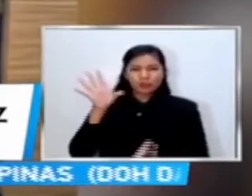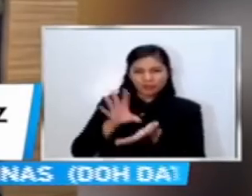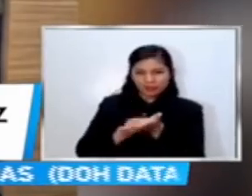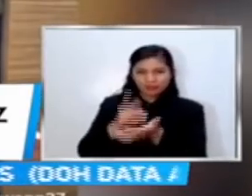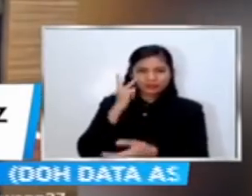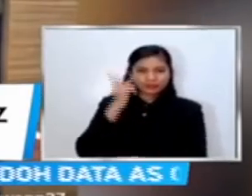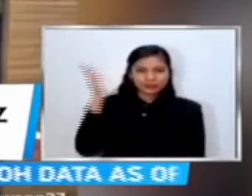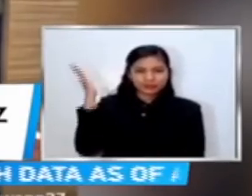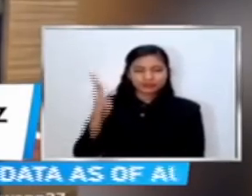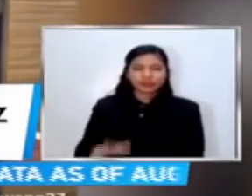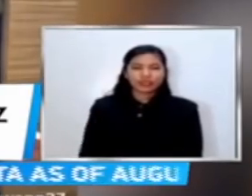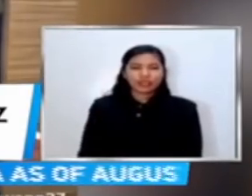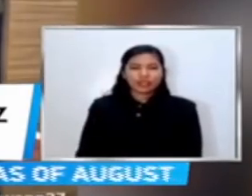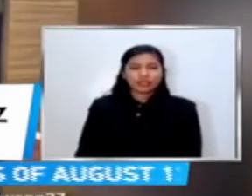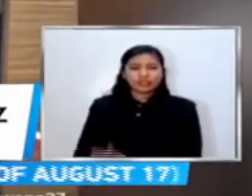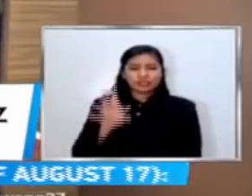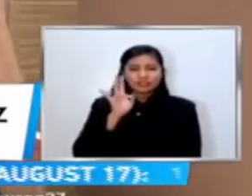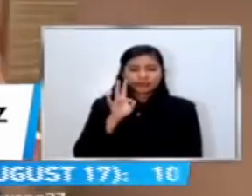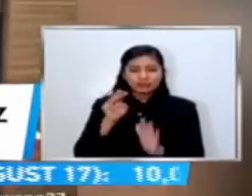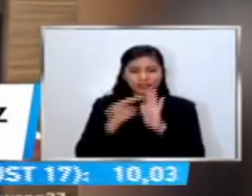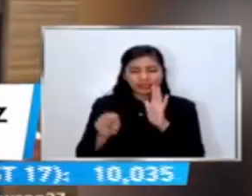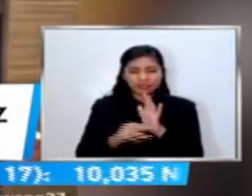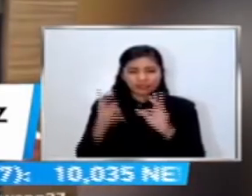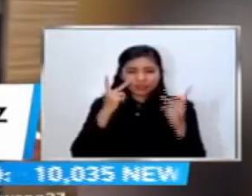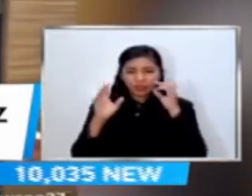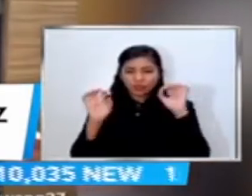billion views ko na nagmamind! Mag-mind kayo!